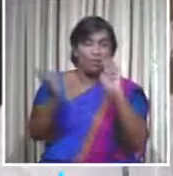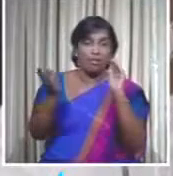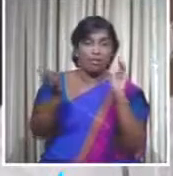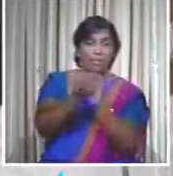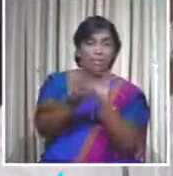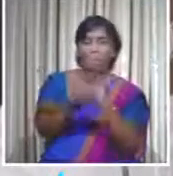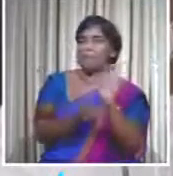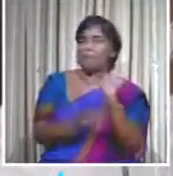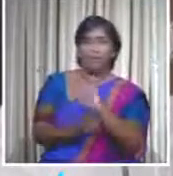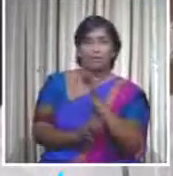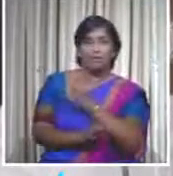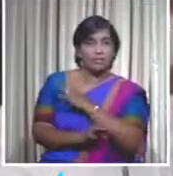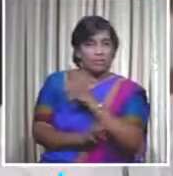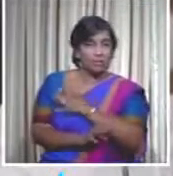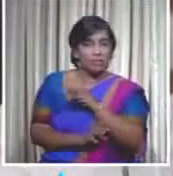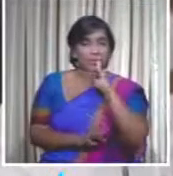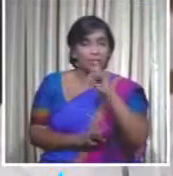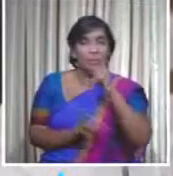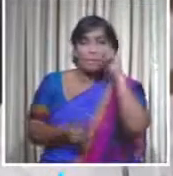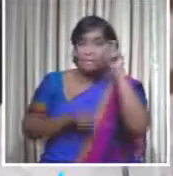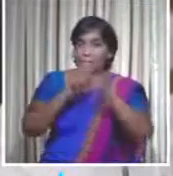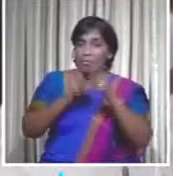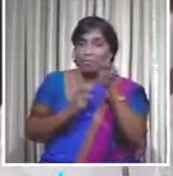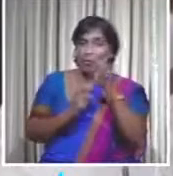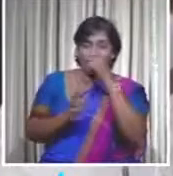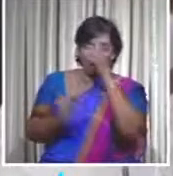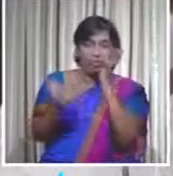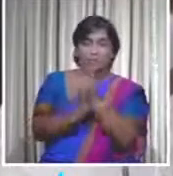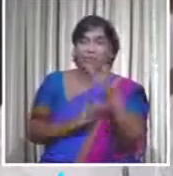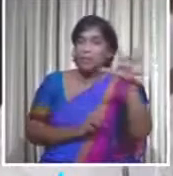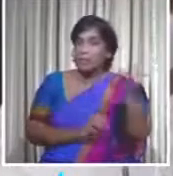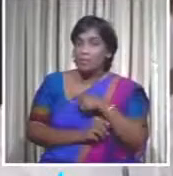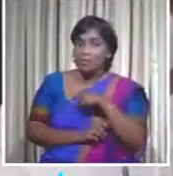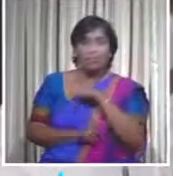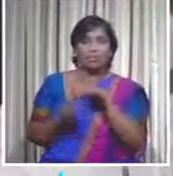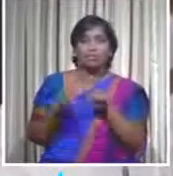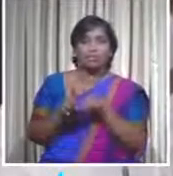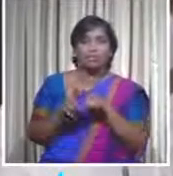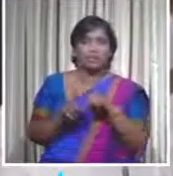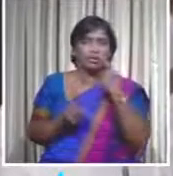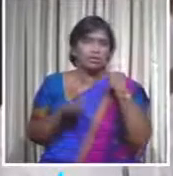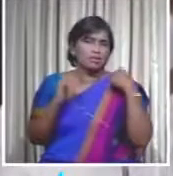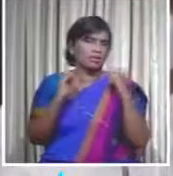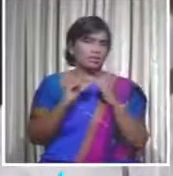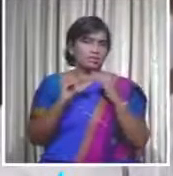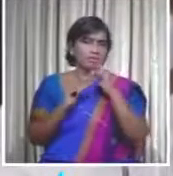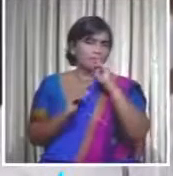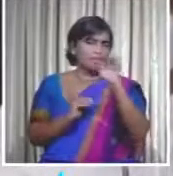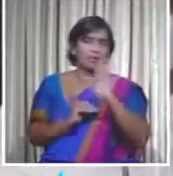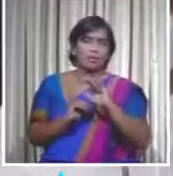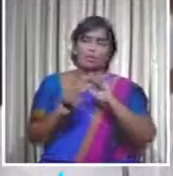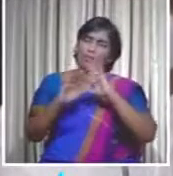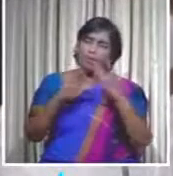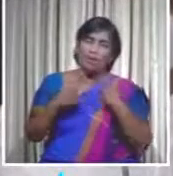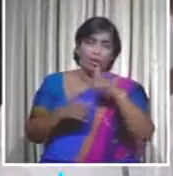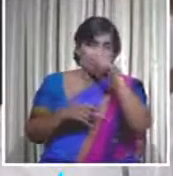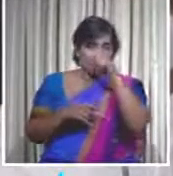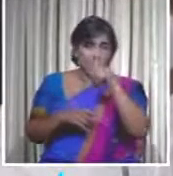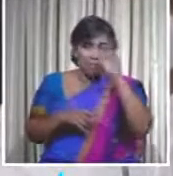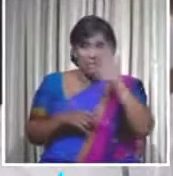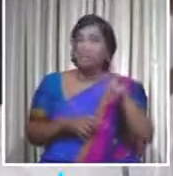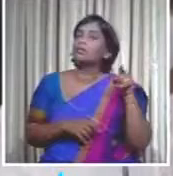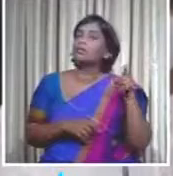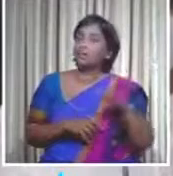එපා පලිගැනීම් කියලා ජනතාවගේ මුදල් අවභාවිතාව කරන එක ඒකට සමාන කරන්න එපා කවුරු හරි හොරකම් කරලා තියෙනවා